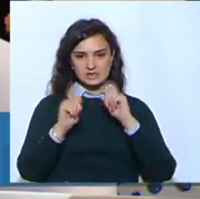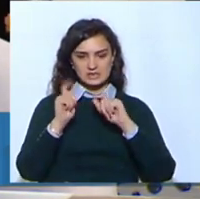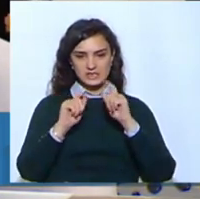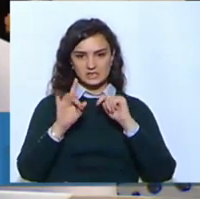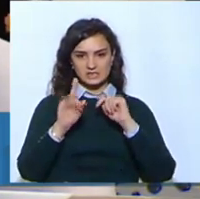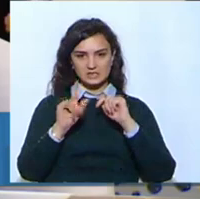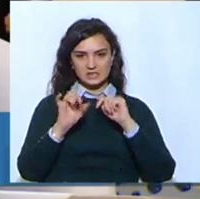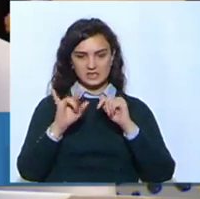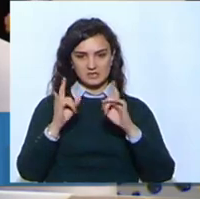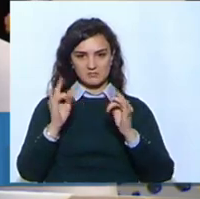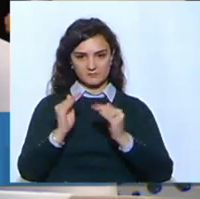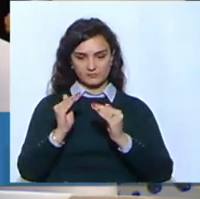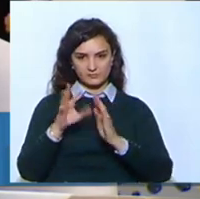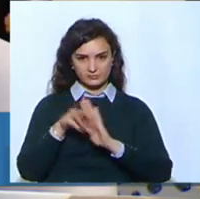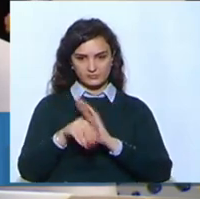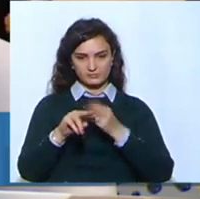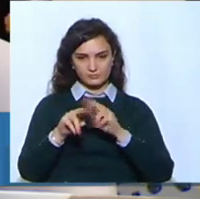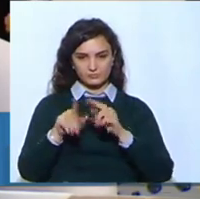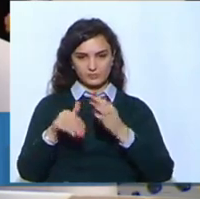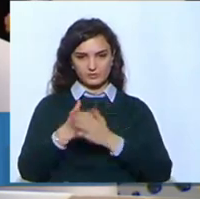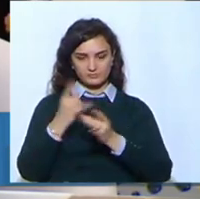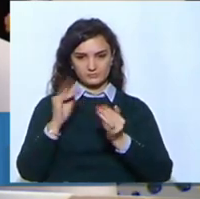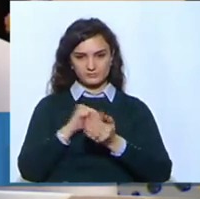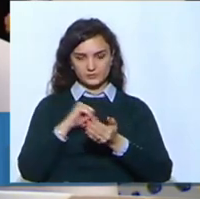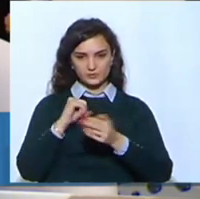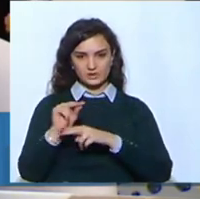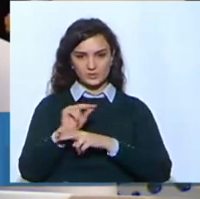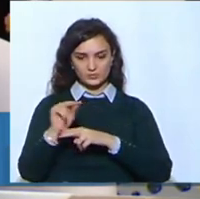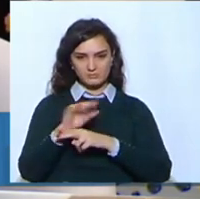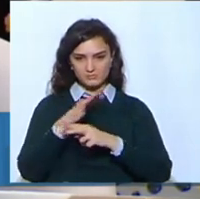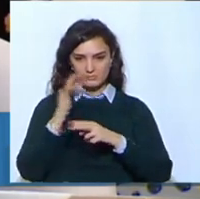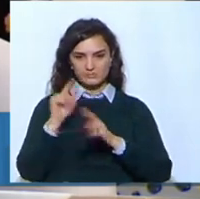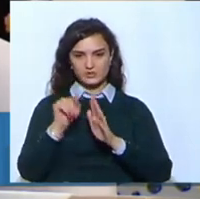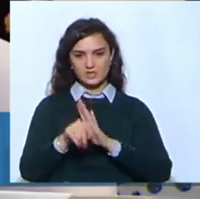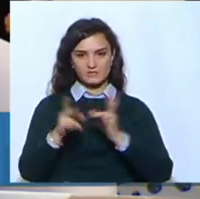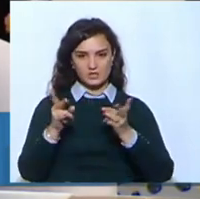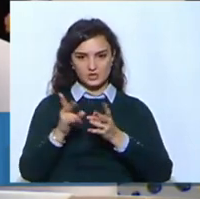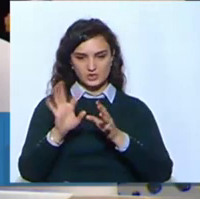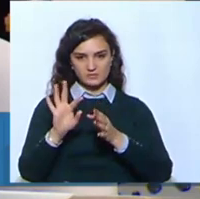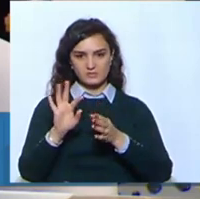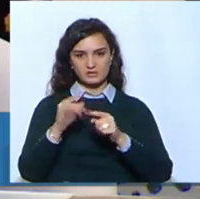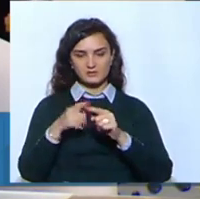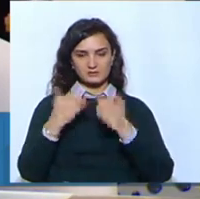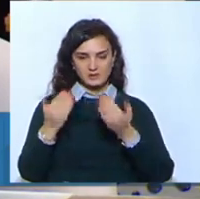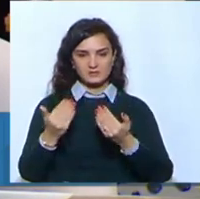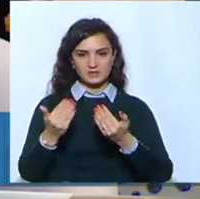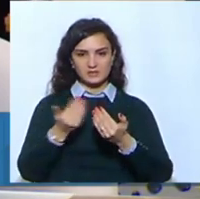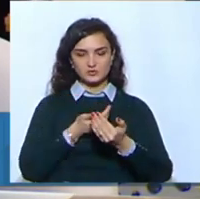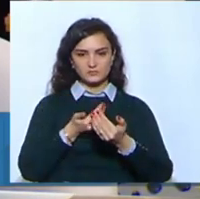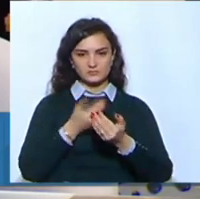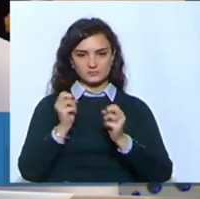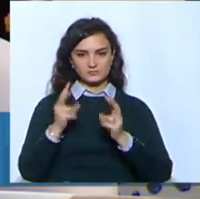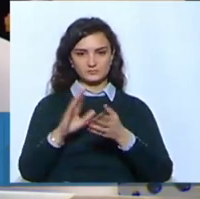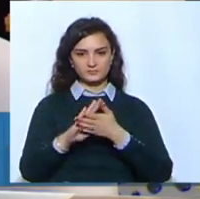ძიანასახით ახალშობილებში უკვე, რომელიც ახალშობილებს თვითგანკურნებადია, ბევრი ჩარევა არ სჭირდება და ანუ ესე თქვა მისი სიცოცხლისთვის